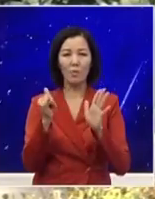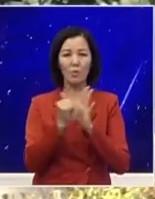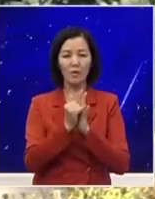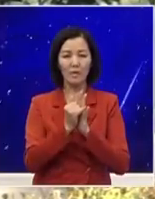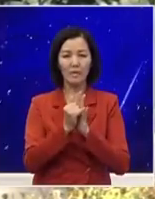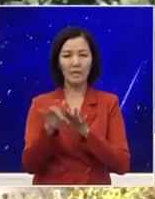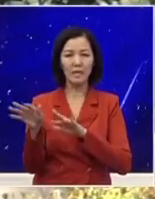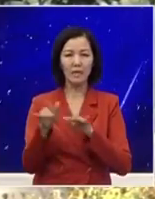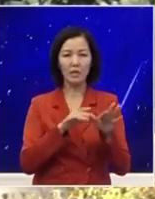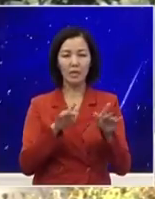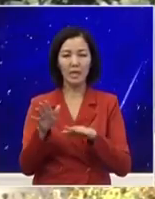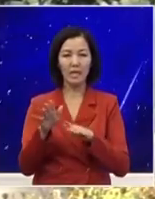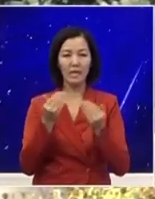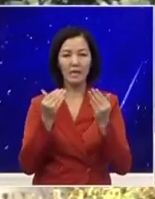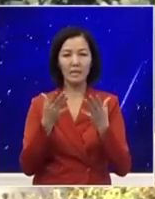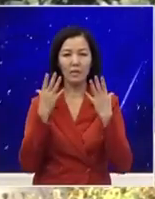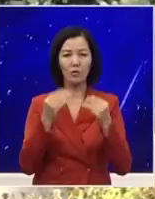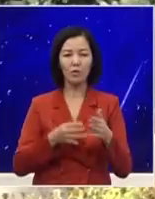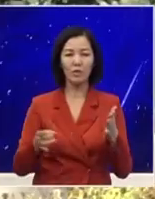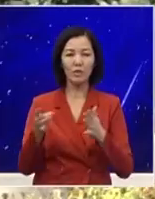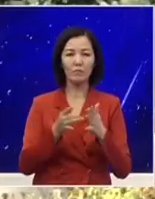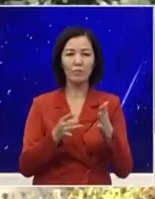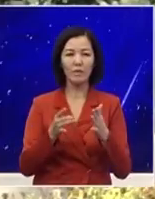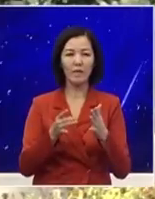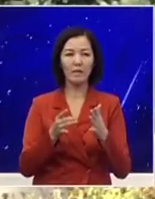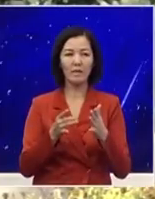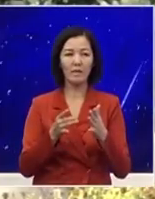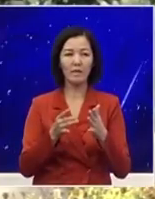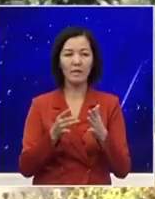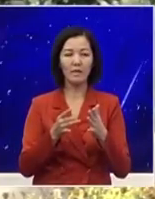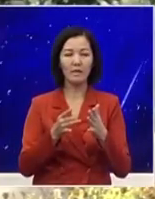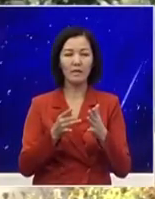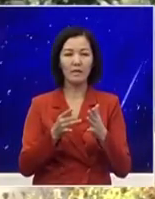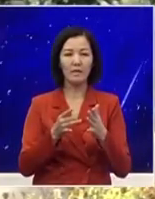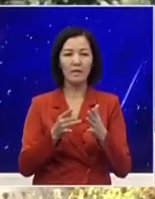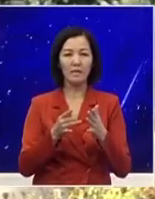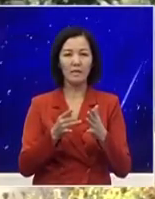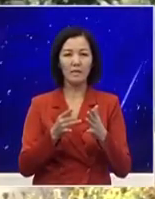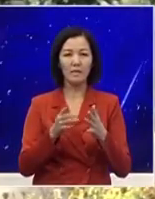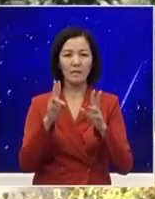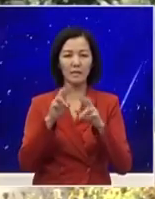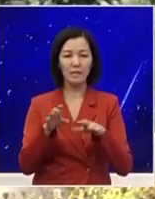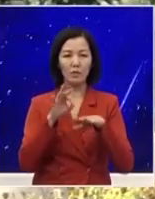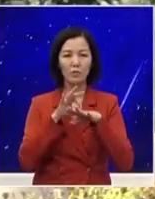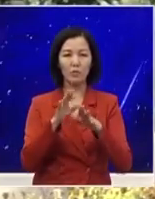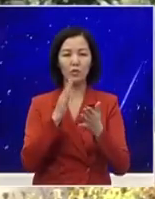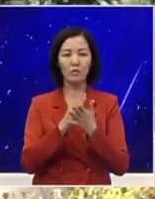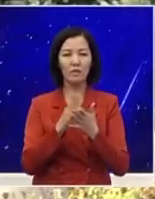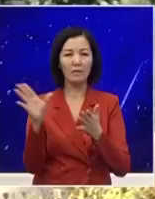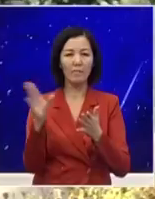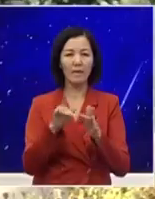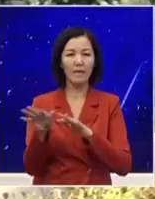шаралары қазіргі таңда республикалық эпизотия қарсы отряд тарапынан жүргізіліп жатыр. Барлық